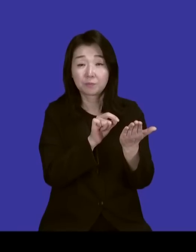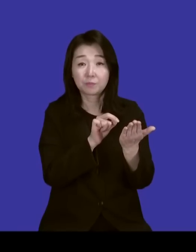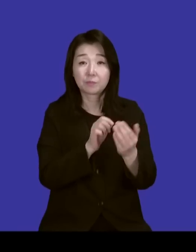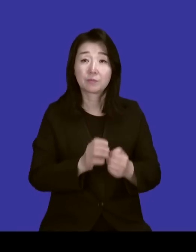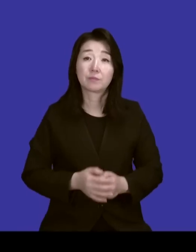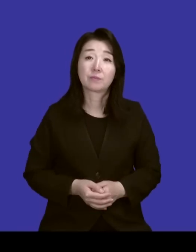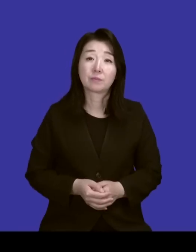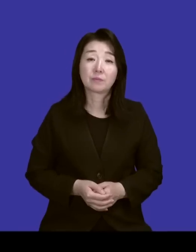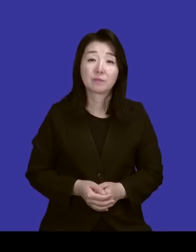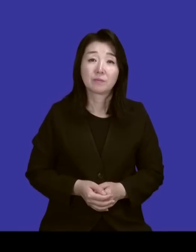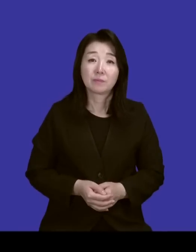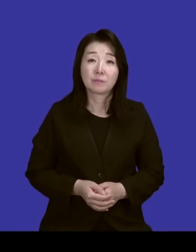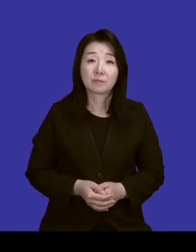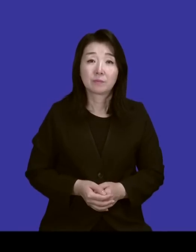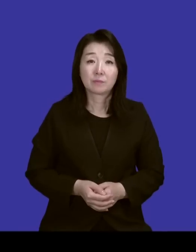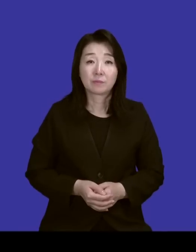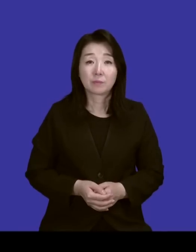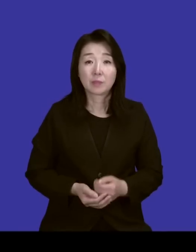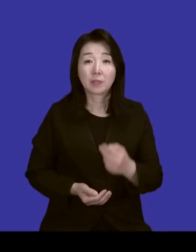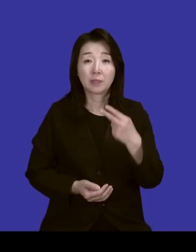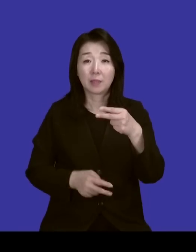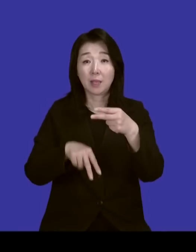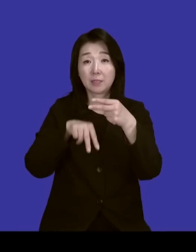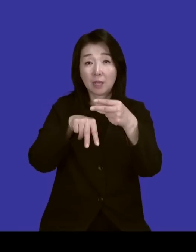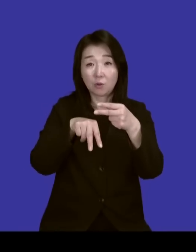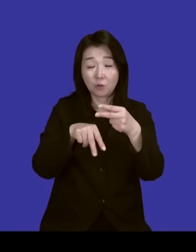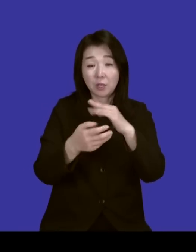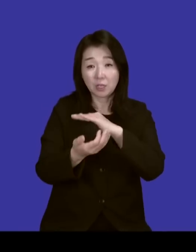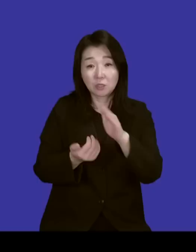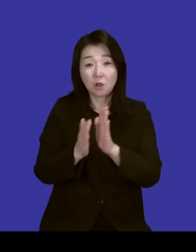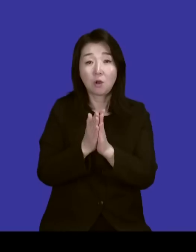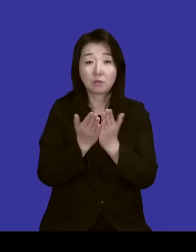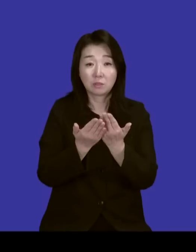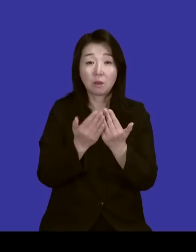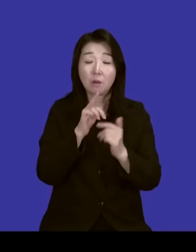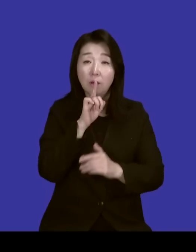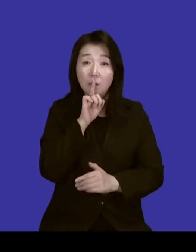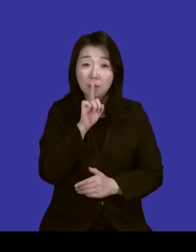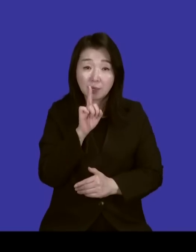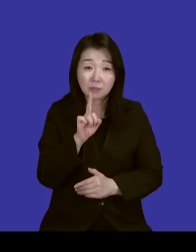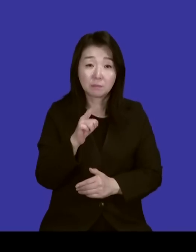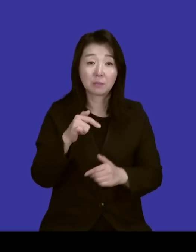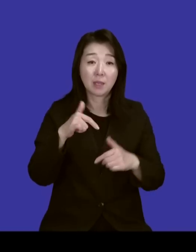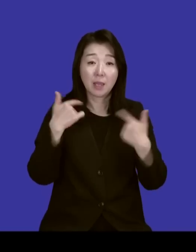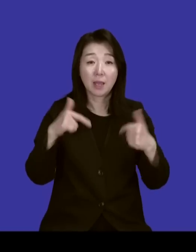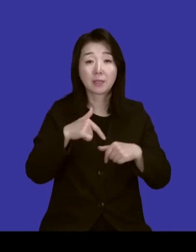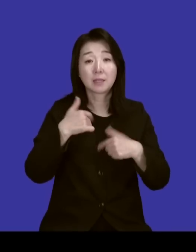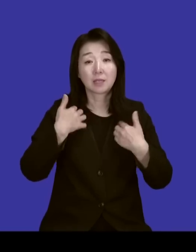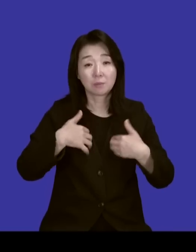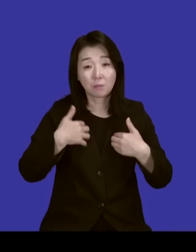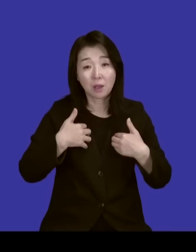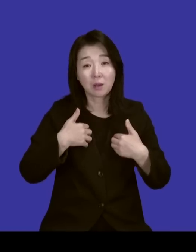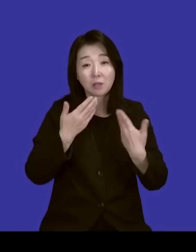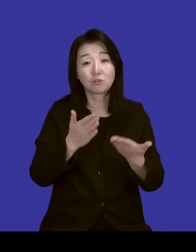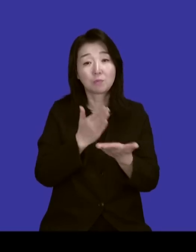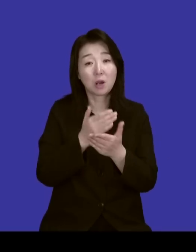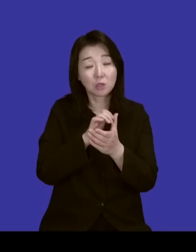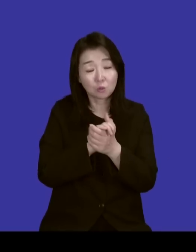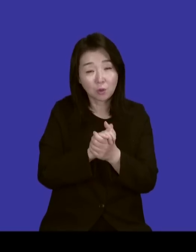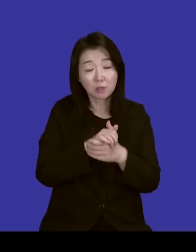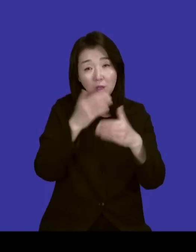전서 5장에 우리가 잘 아는 말씀 항상 기뻐하라 쉬지 말고 기도하라 범사에 감사하라 그 말씀이